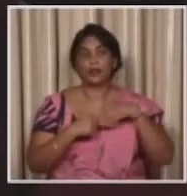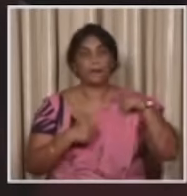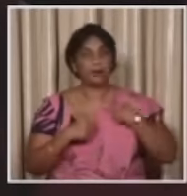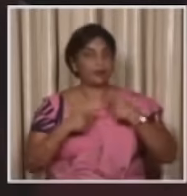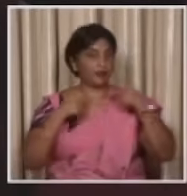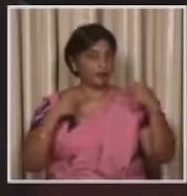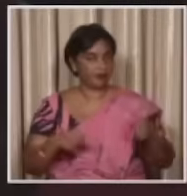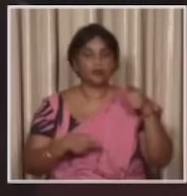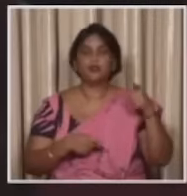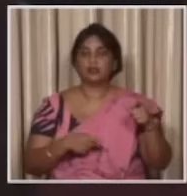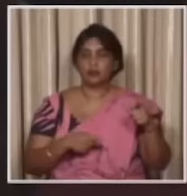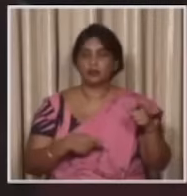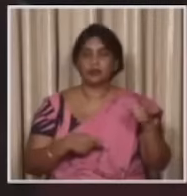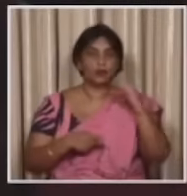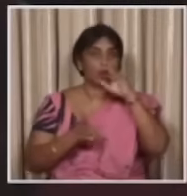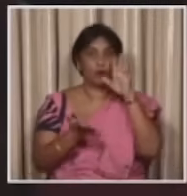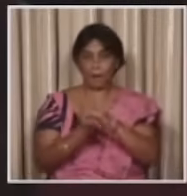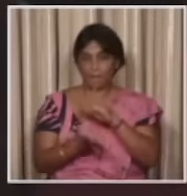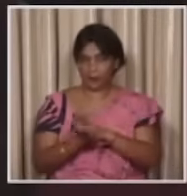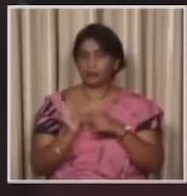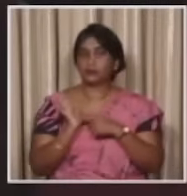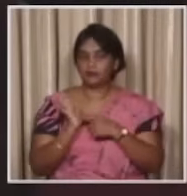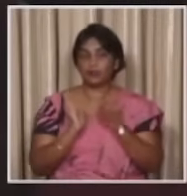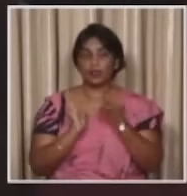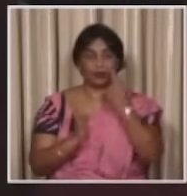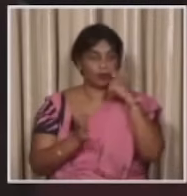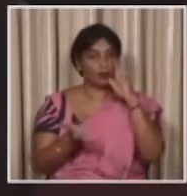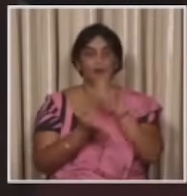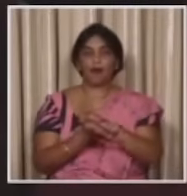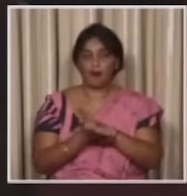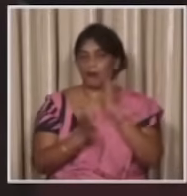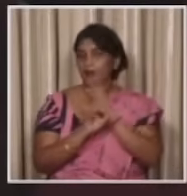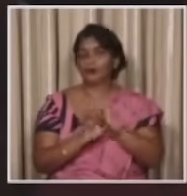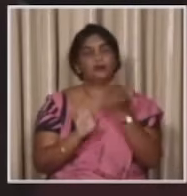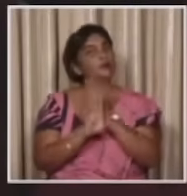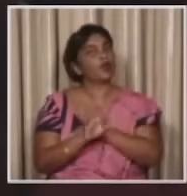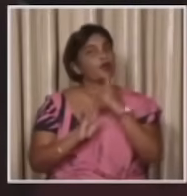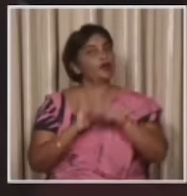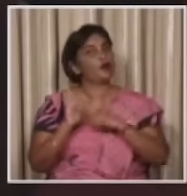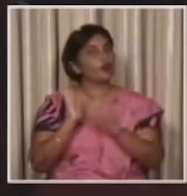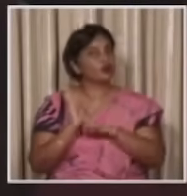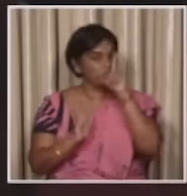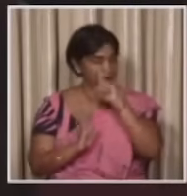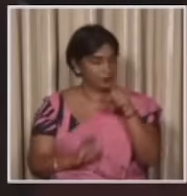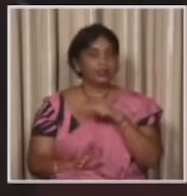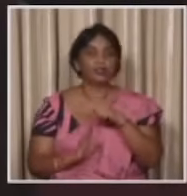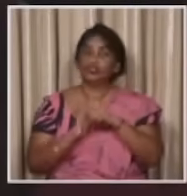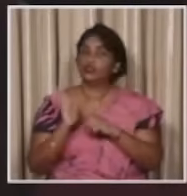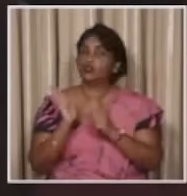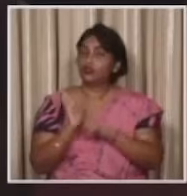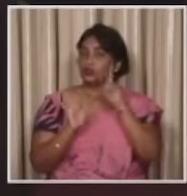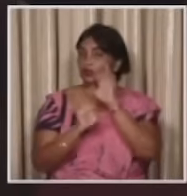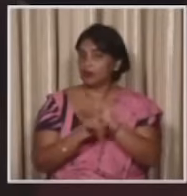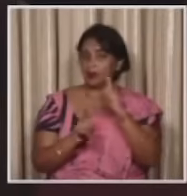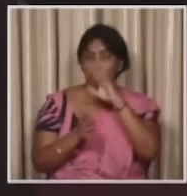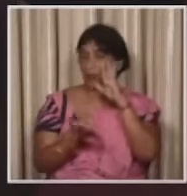විපක්ෂය ඔවුන්ගේ ද බ්ලූ ප්‍රින්ට්, ඉකනොමික් බ්ලූ ප්‍රින්ට් කියලා එකක් එළි දැක්වුවා පහුගිය ජූලි මාසේ. ඒ ජූලි මාසේ එළි දැක්වපු